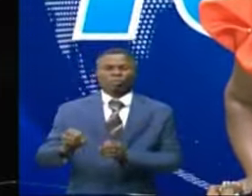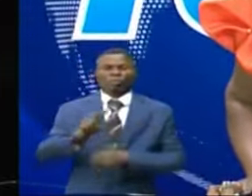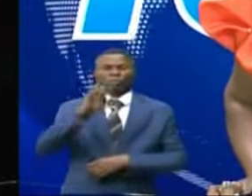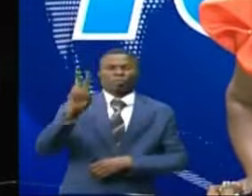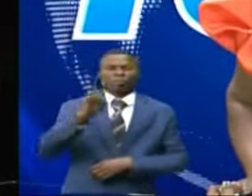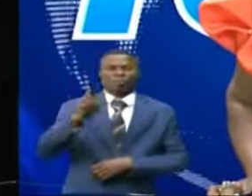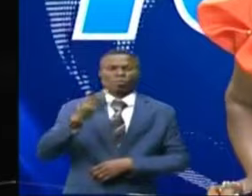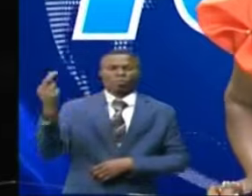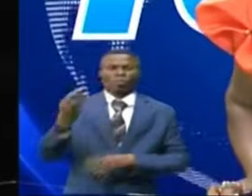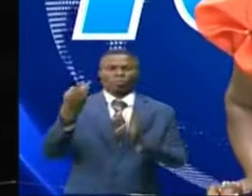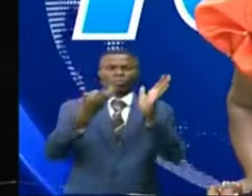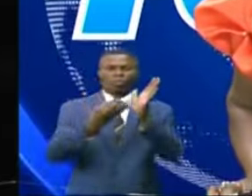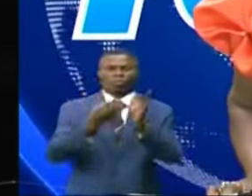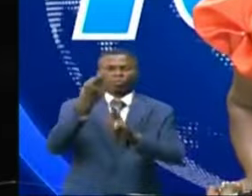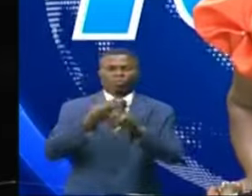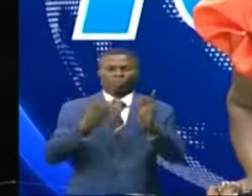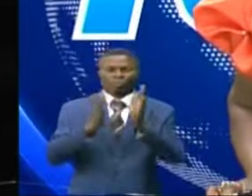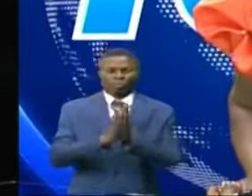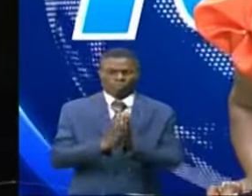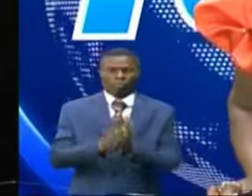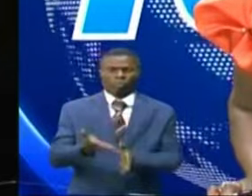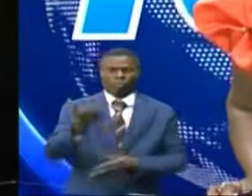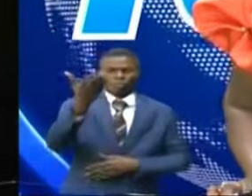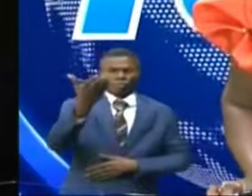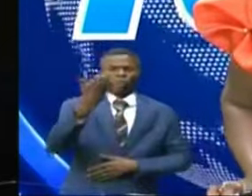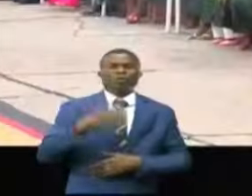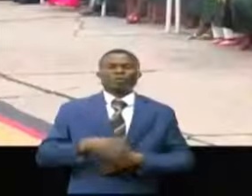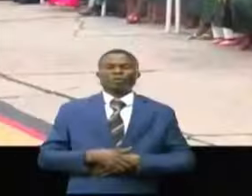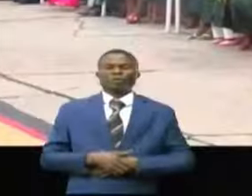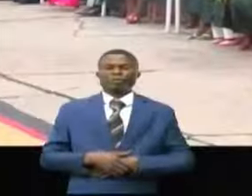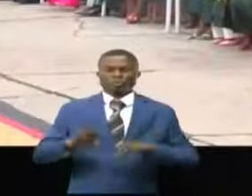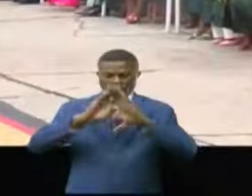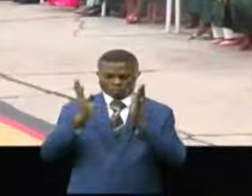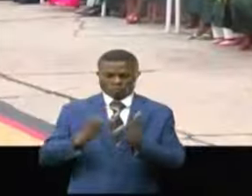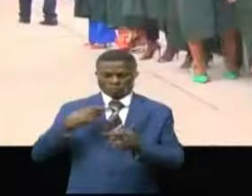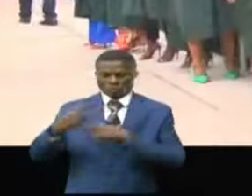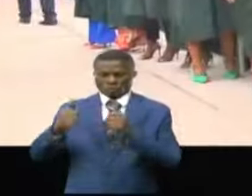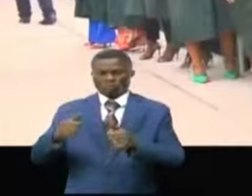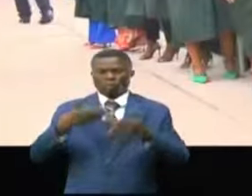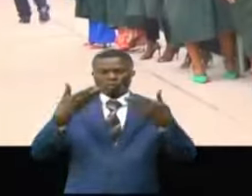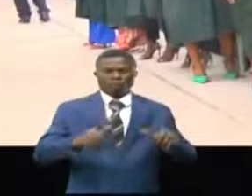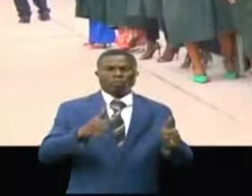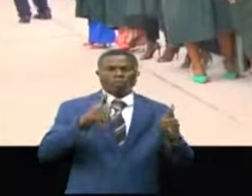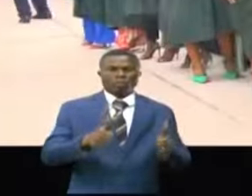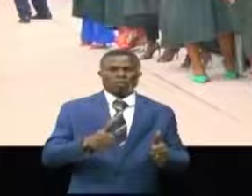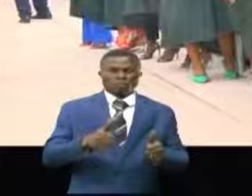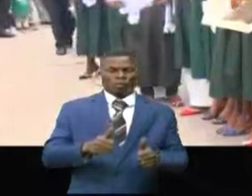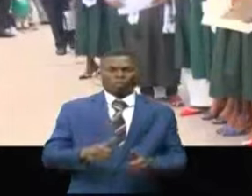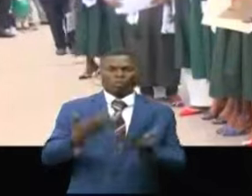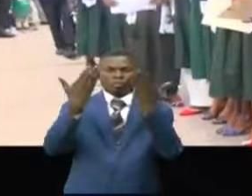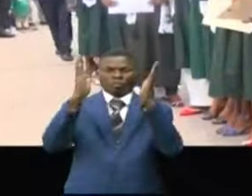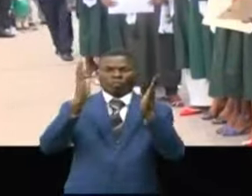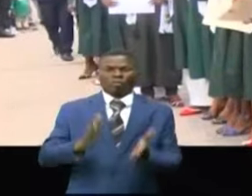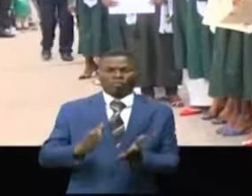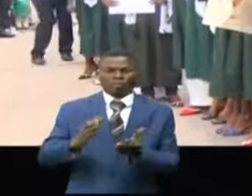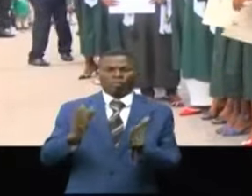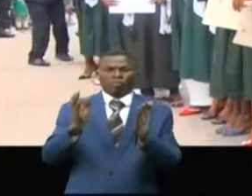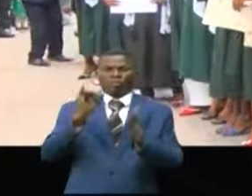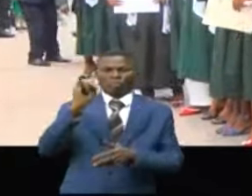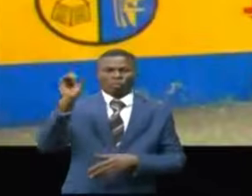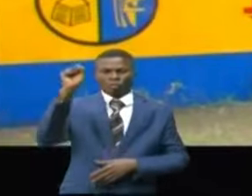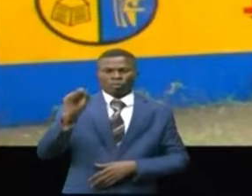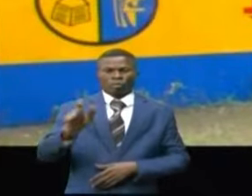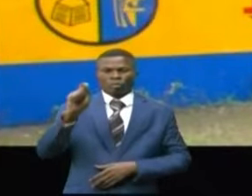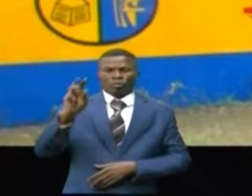vendredi 27 octobre. Rodépanda. Tout est bien qui finit bien, dit-on. Les lauréats de l'Institut supérieur des arts